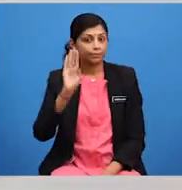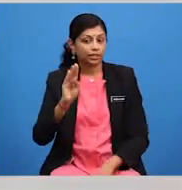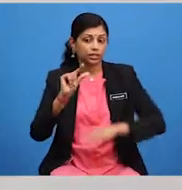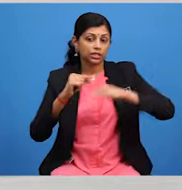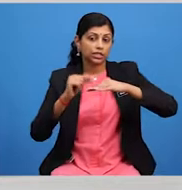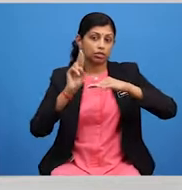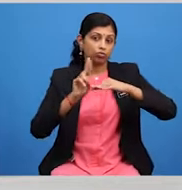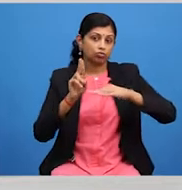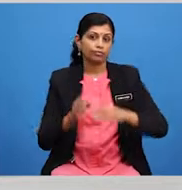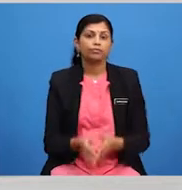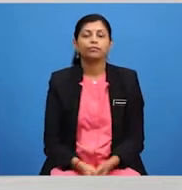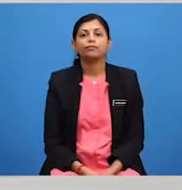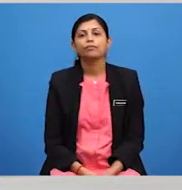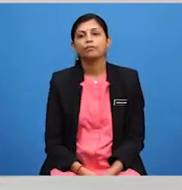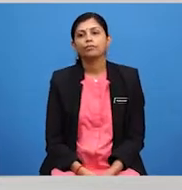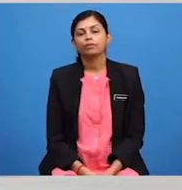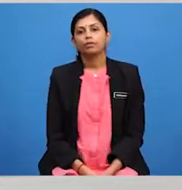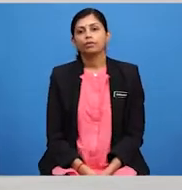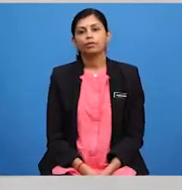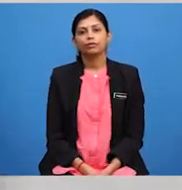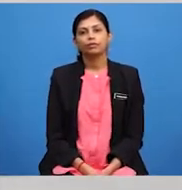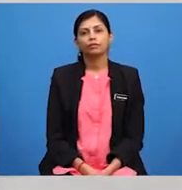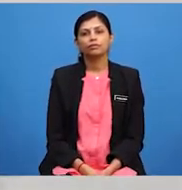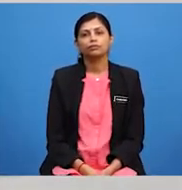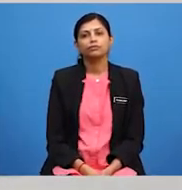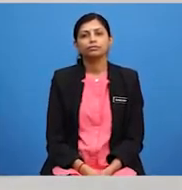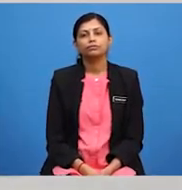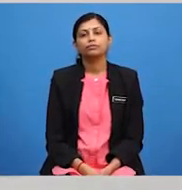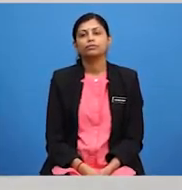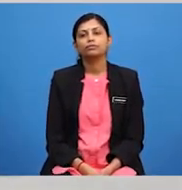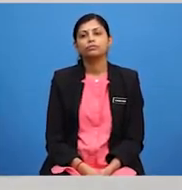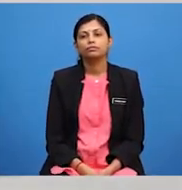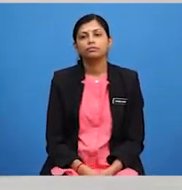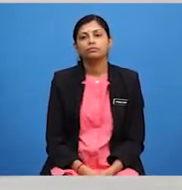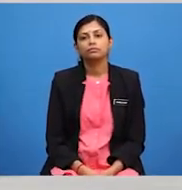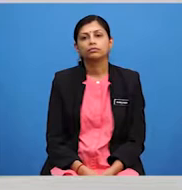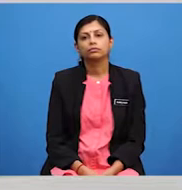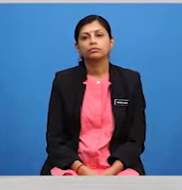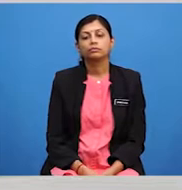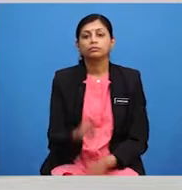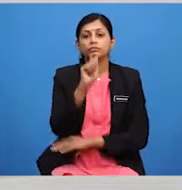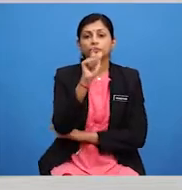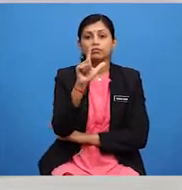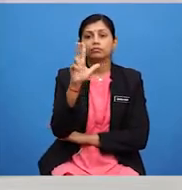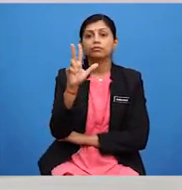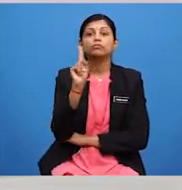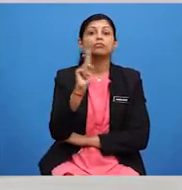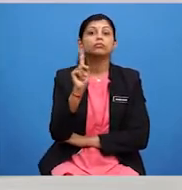Kemudian, di atas garisan menegak, murid-murid tentukan titik lenyap